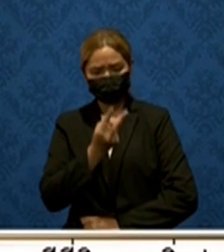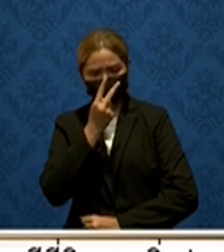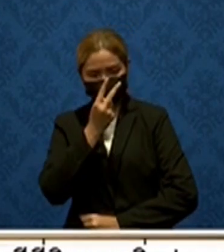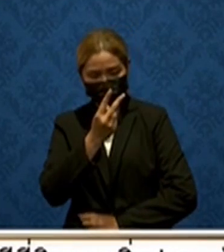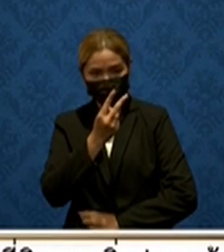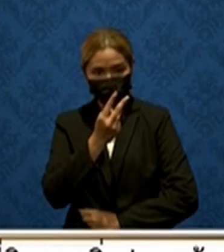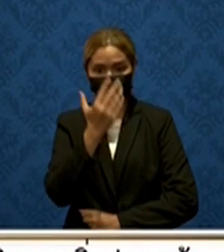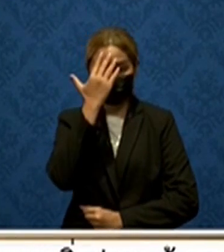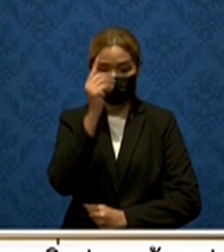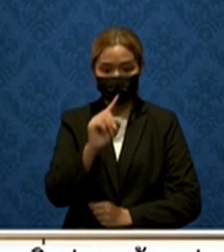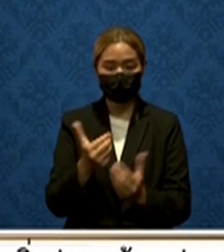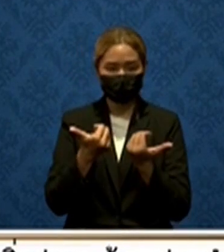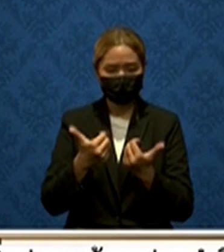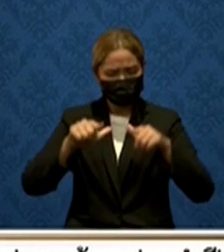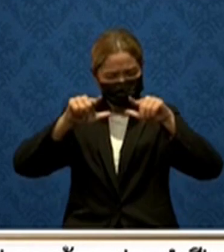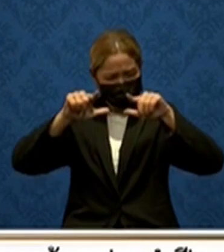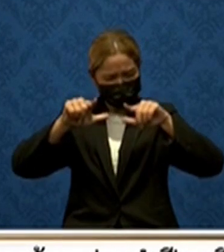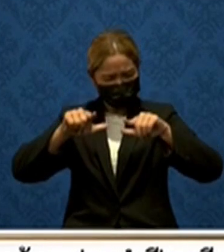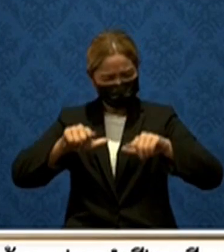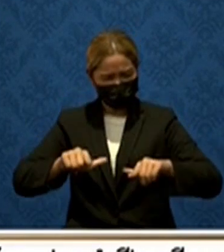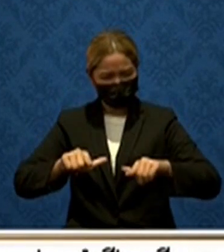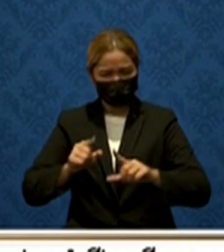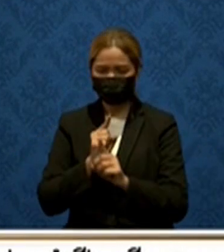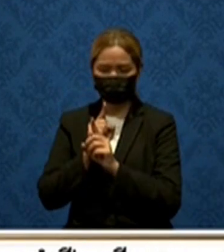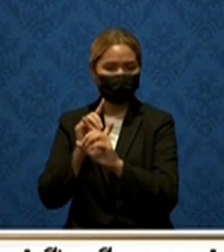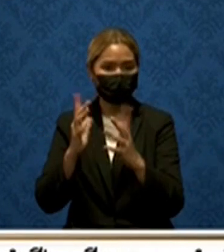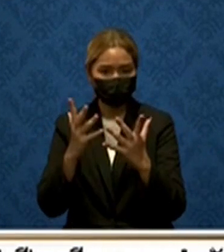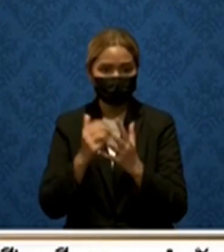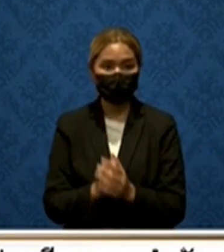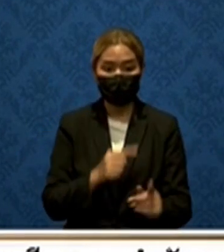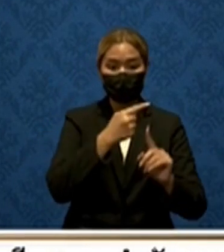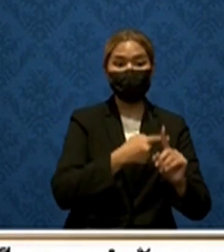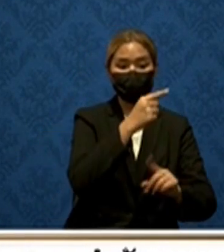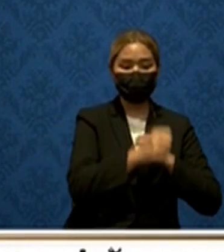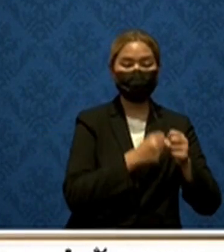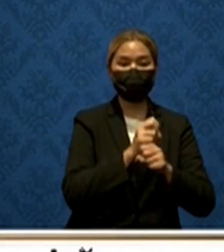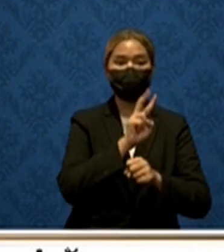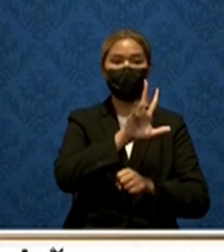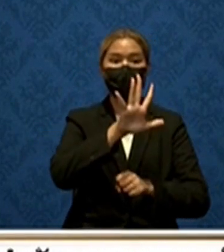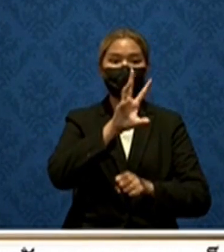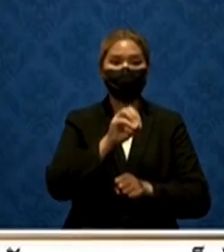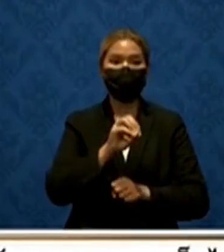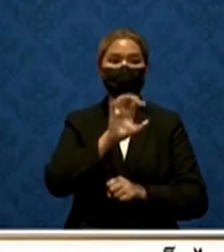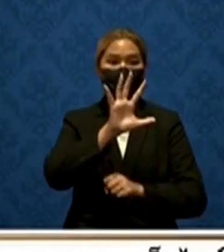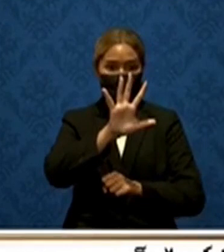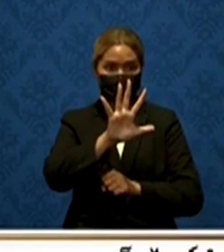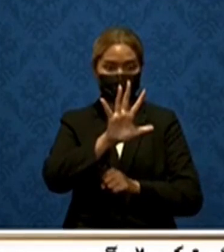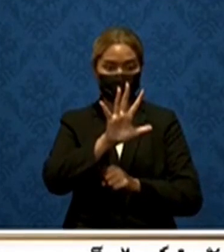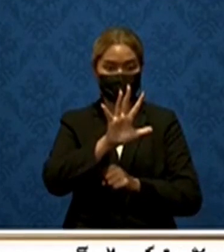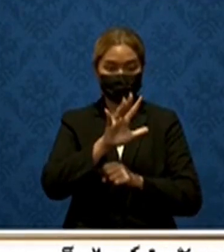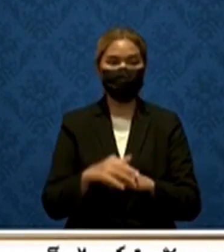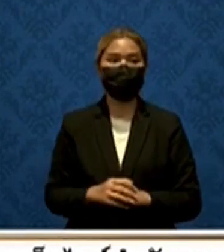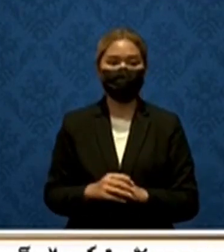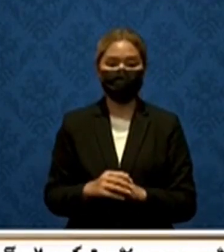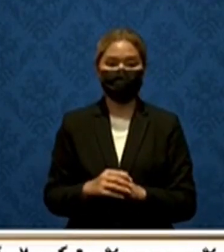เพระเราพยายามกดราคามันลงมาไม่เป็ไปตามตนทุนเดือนมกระหกห้าปลากฏวาก